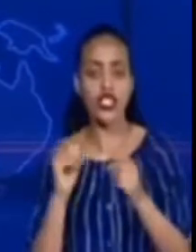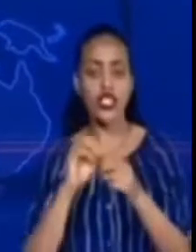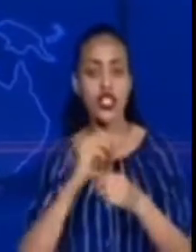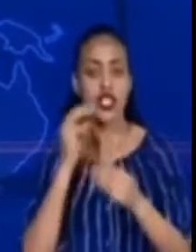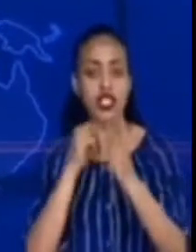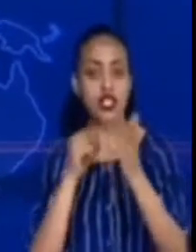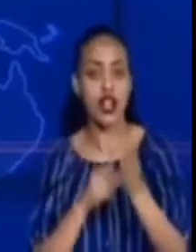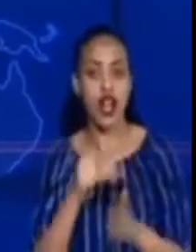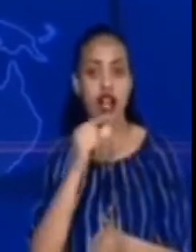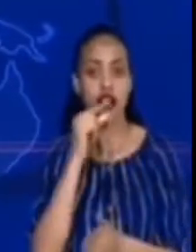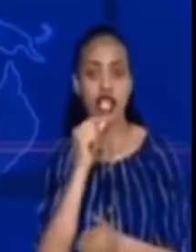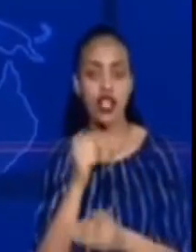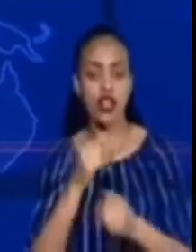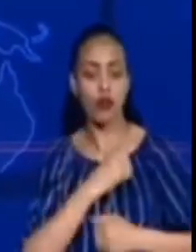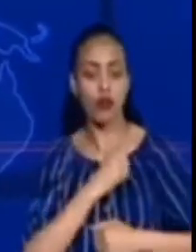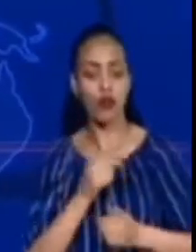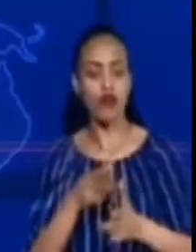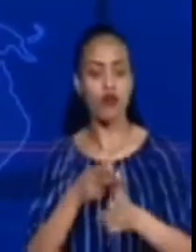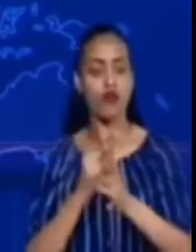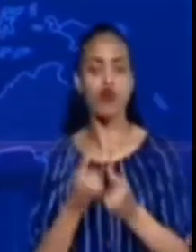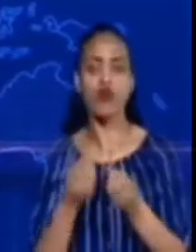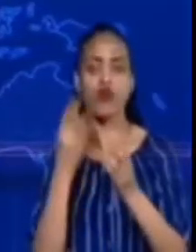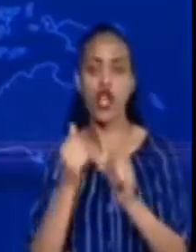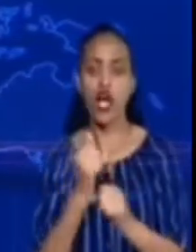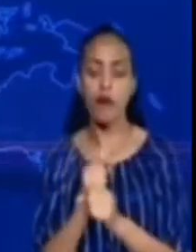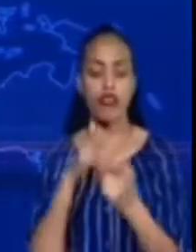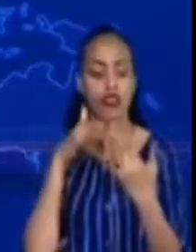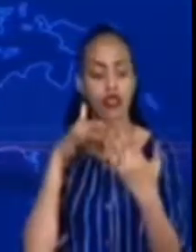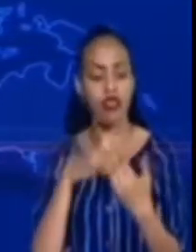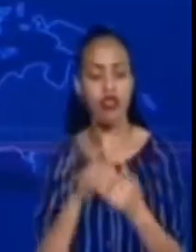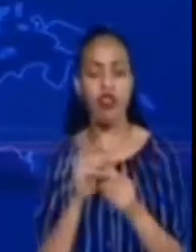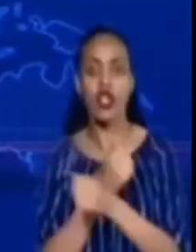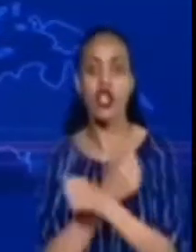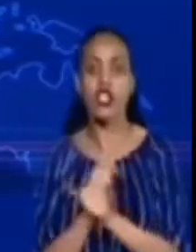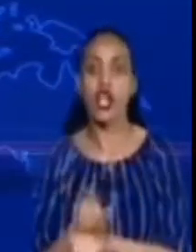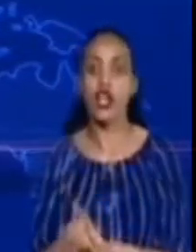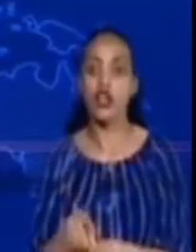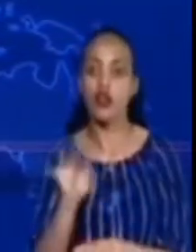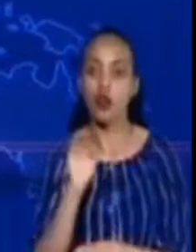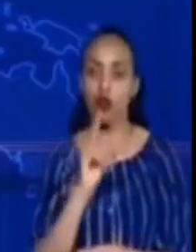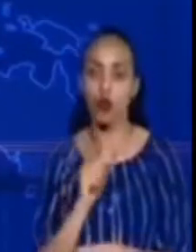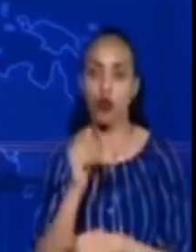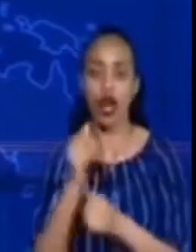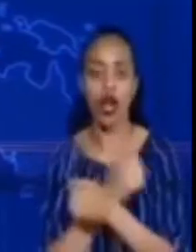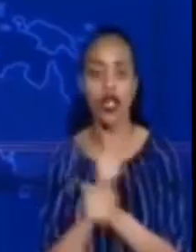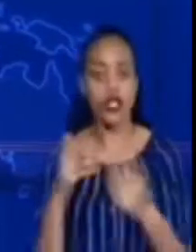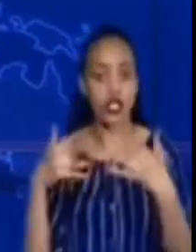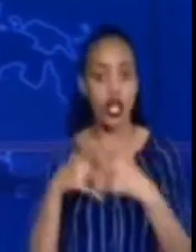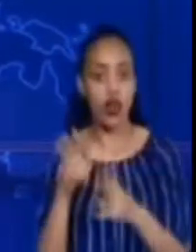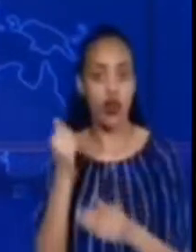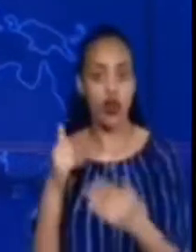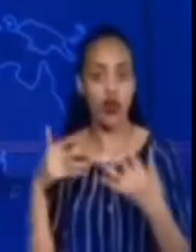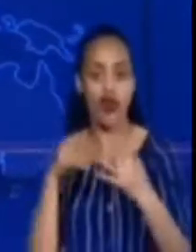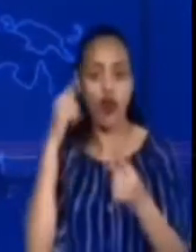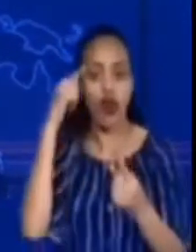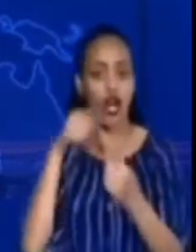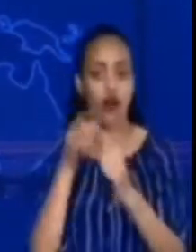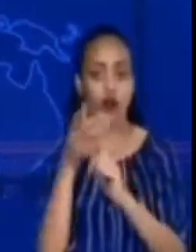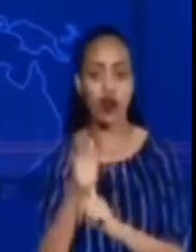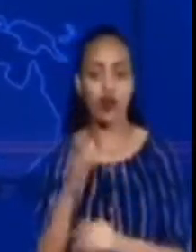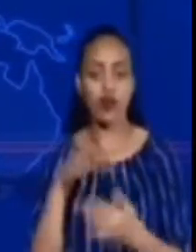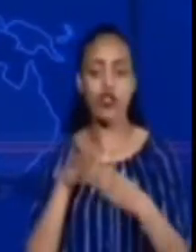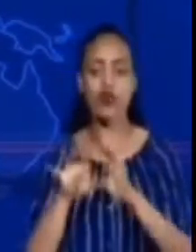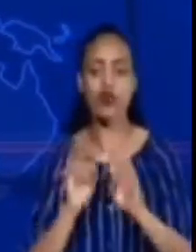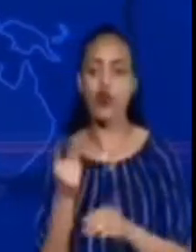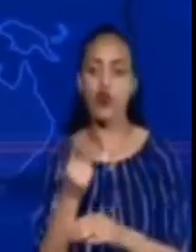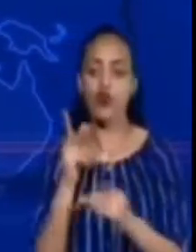መውጣት አንችልም አንተ መጽሐፍ ቅዱስ አይገድብህም እንዴ አጥር የለህም እንዴ ወይስ እንደ ኢያሪኮ አጥር